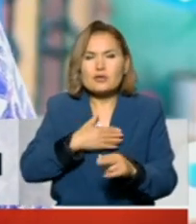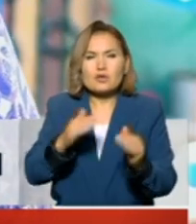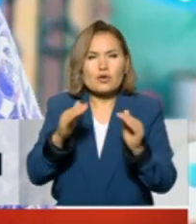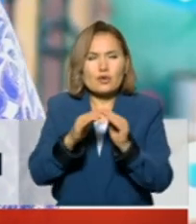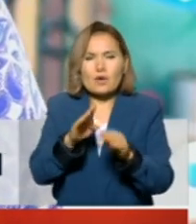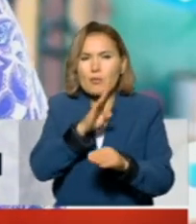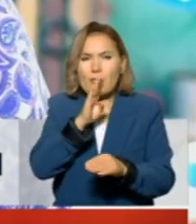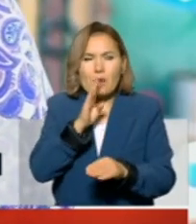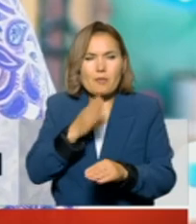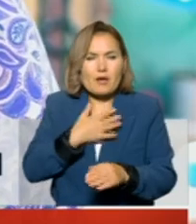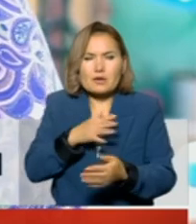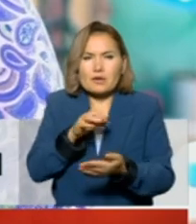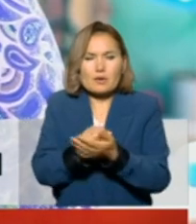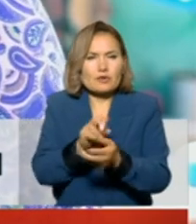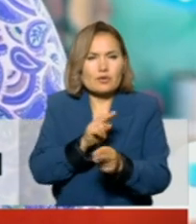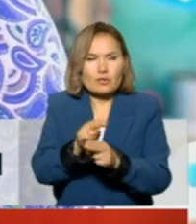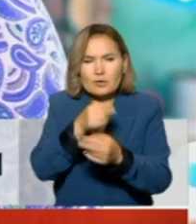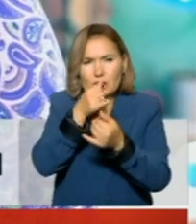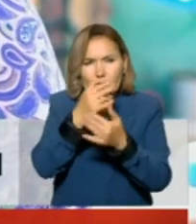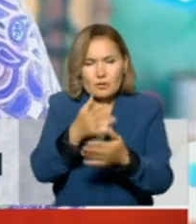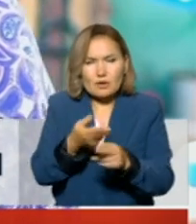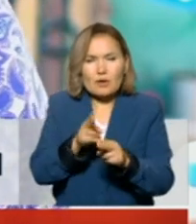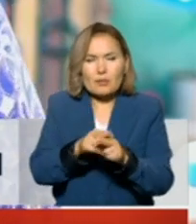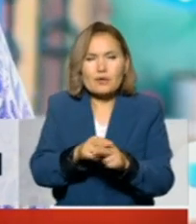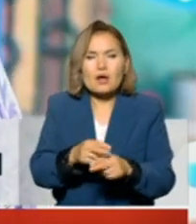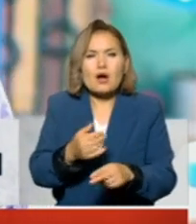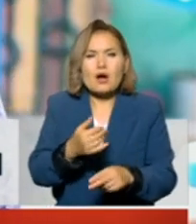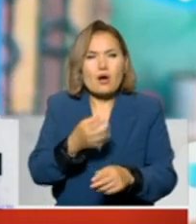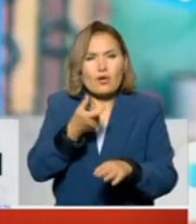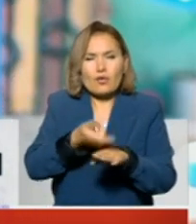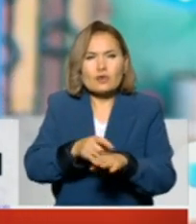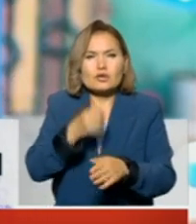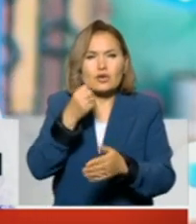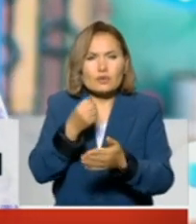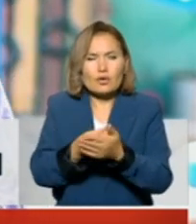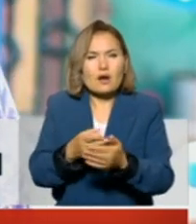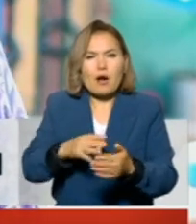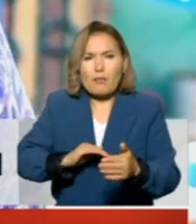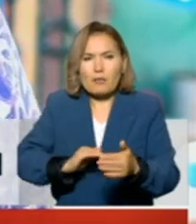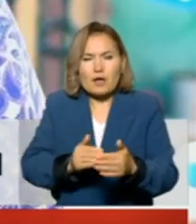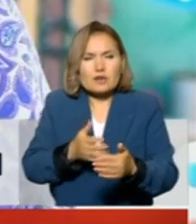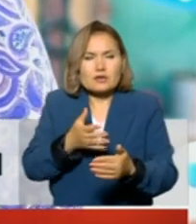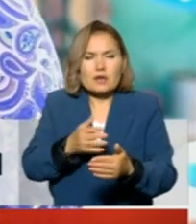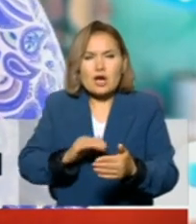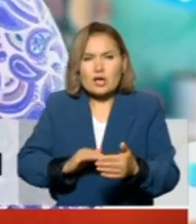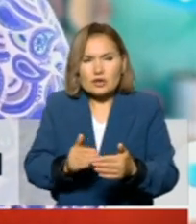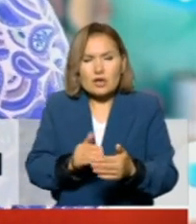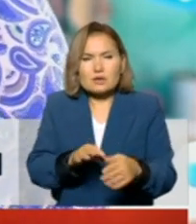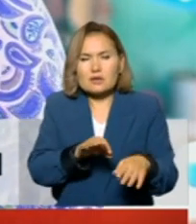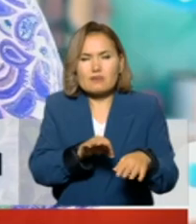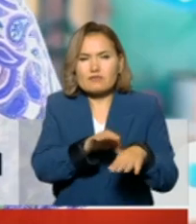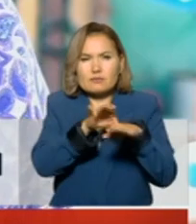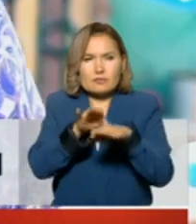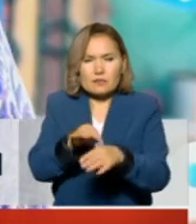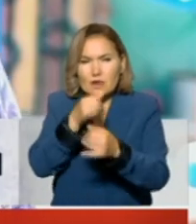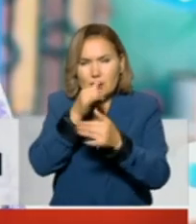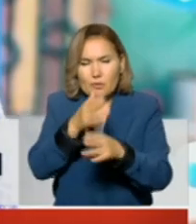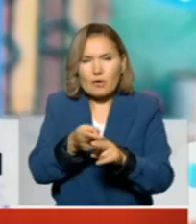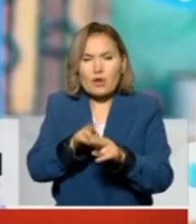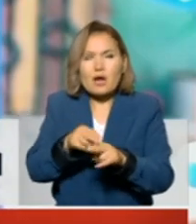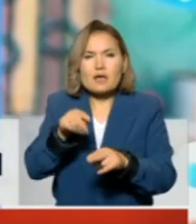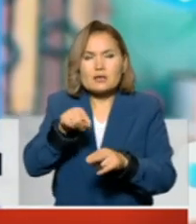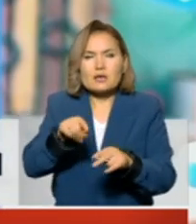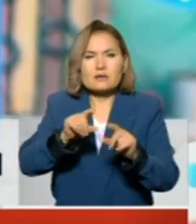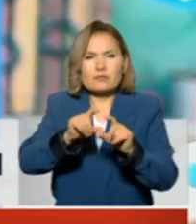мысалға, басқа жақтарға, мысалға, апара алмаймыз бұларды. Өткені қымбат, бүткіл центрлерде қымбат, ал бұл жақта тегін келіп атырықта, біз сондықтан